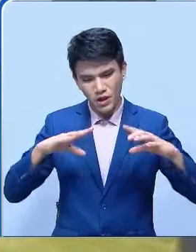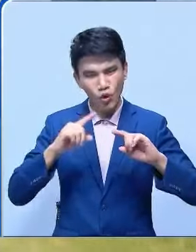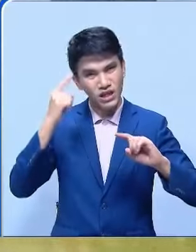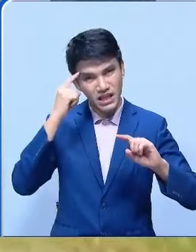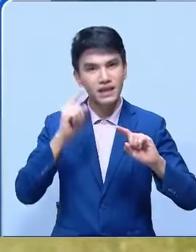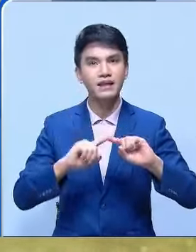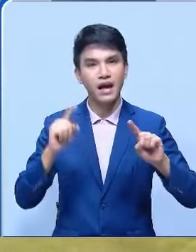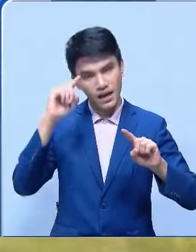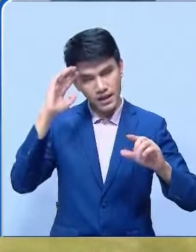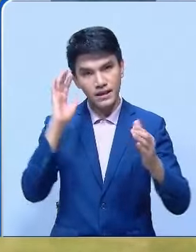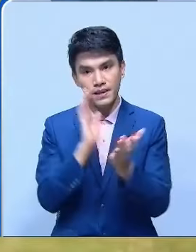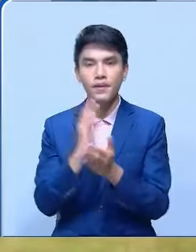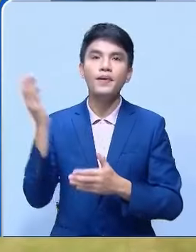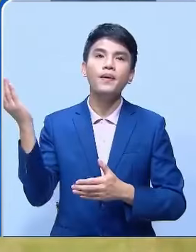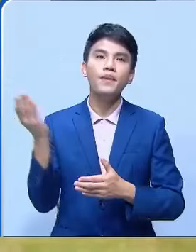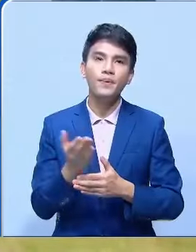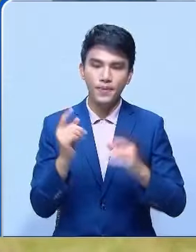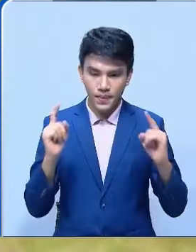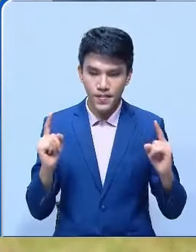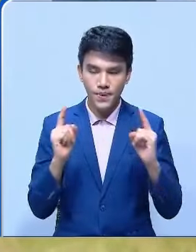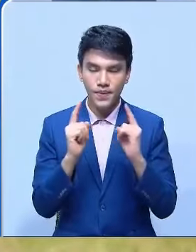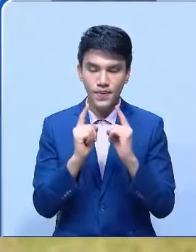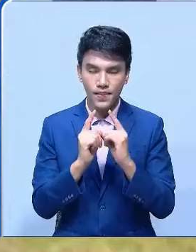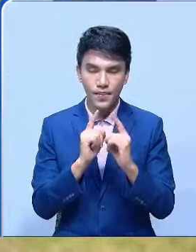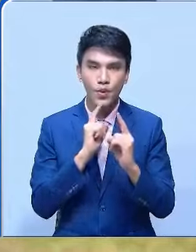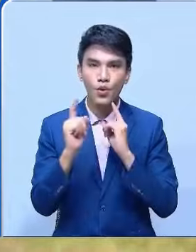วจก็เชิญคนขับทั้งสองคนไปสอบสวนกันต่อ